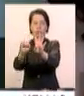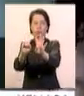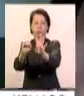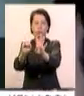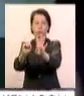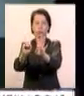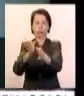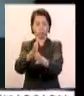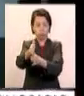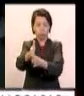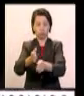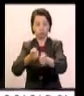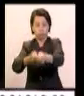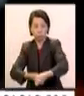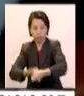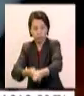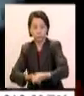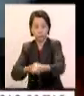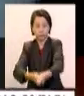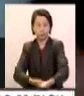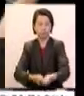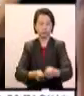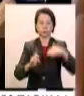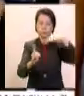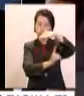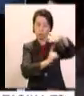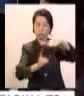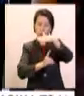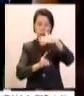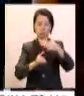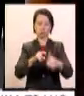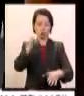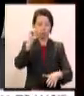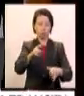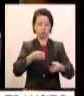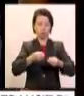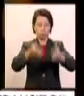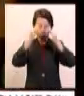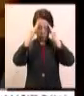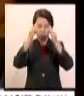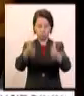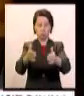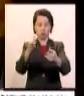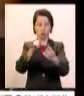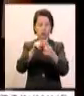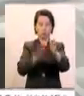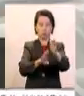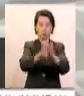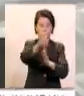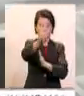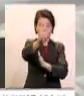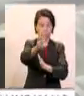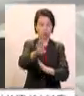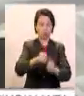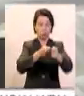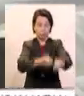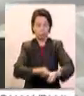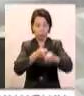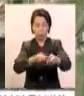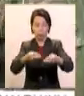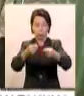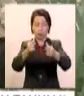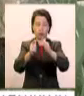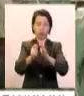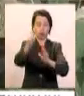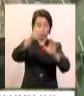sektor pertanian. Dasar pertanian tersebut antara lain harus memberi penekanan kepada pembangunan mampan pertanian di tanah